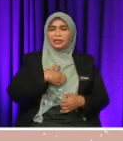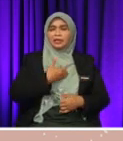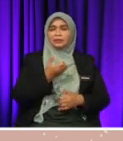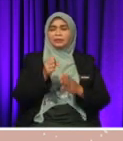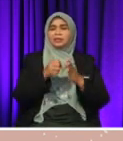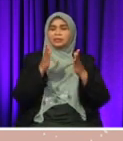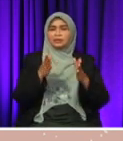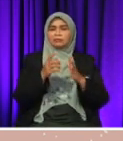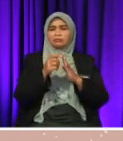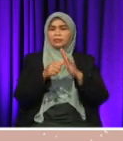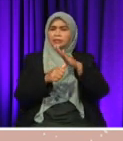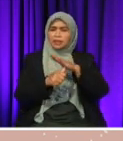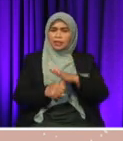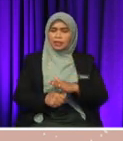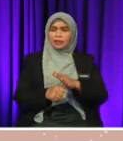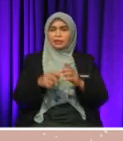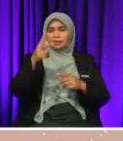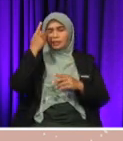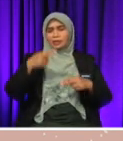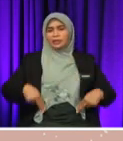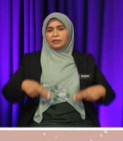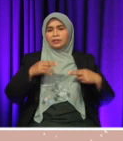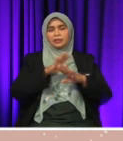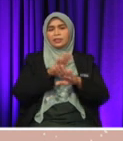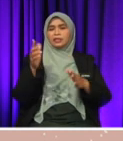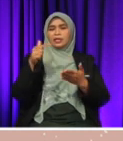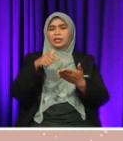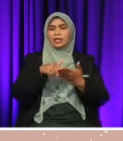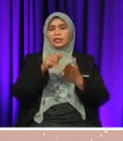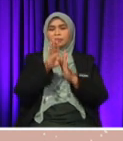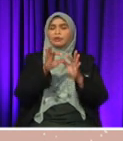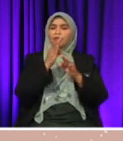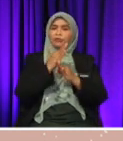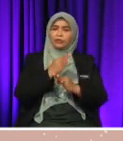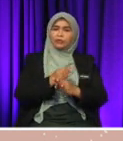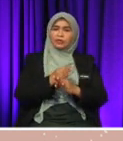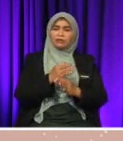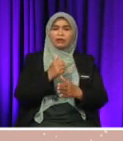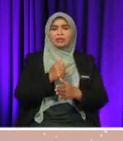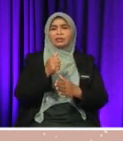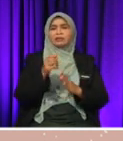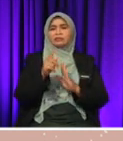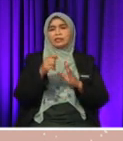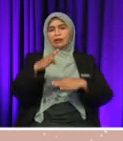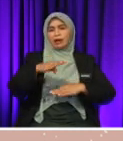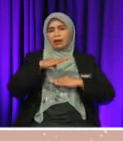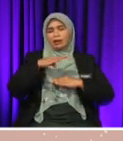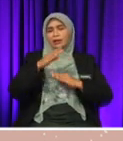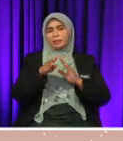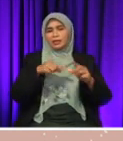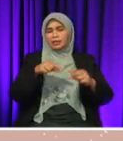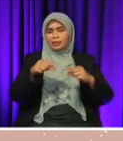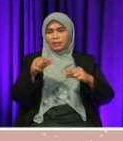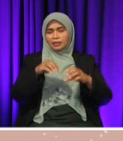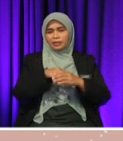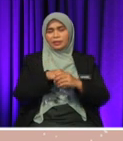tertekan karena kehidupannya tidak lagi berfungsi ataupun terbatas pergerakannya dalam